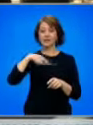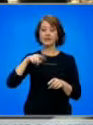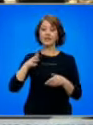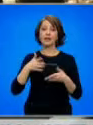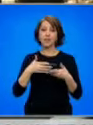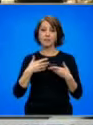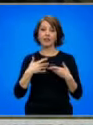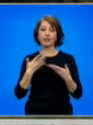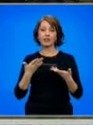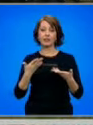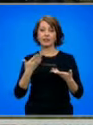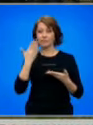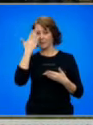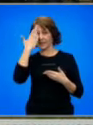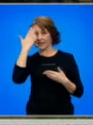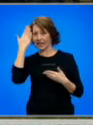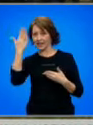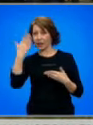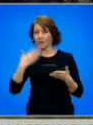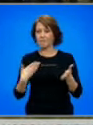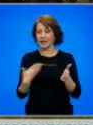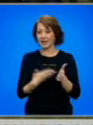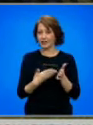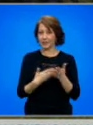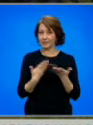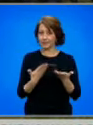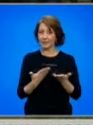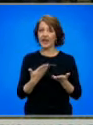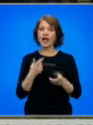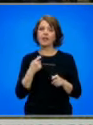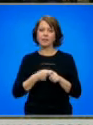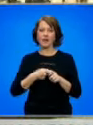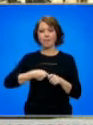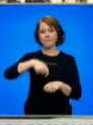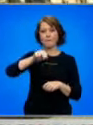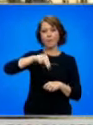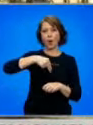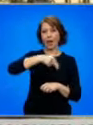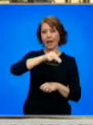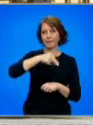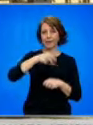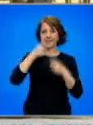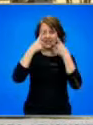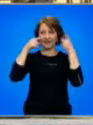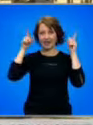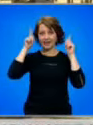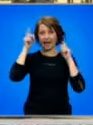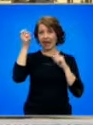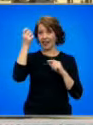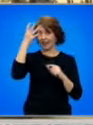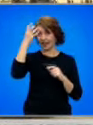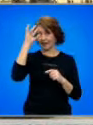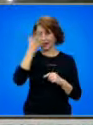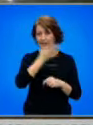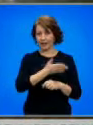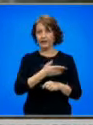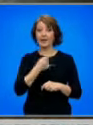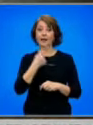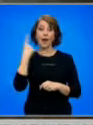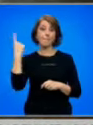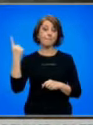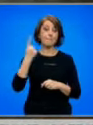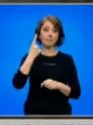признателност. По традиция беше отслужен молебен в катедралния храм Света Неделя. Именно там е бил и първият тържествен молебен след